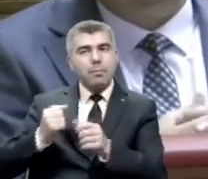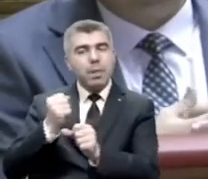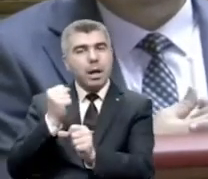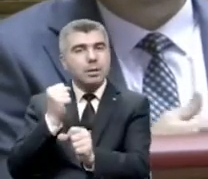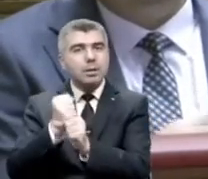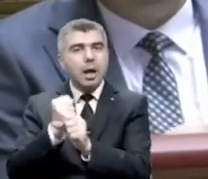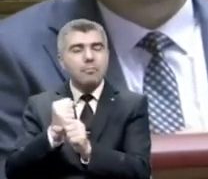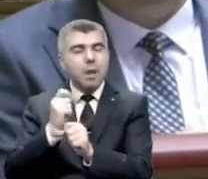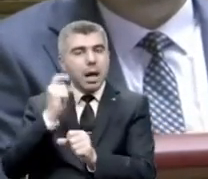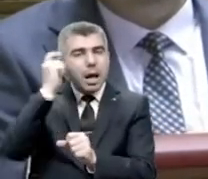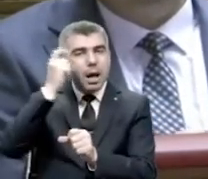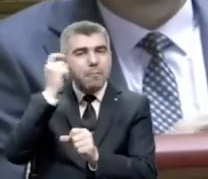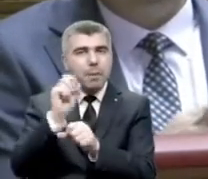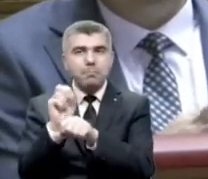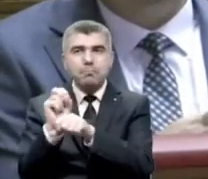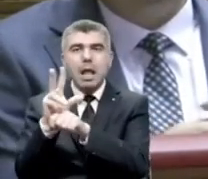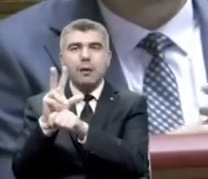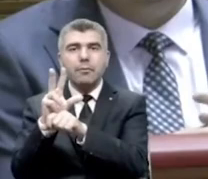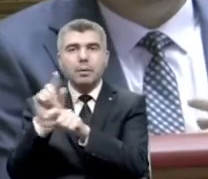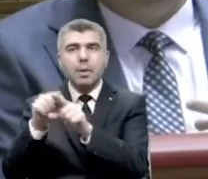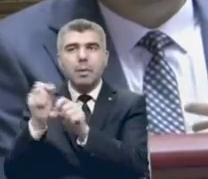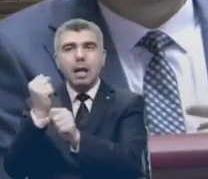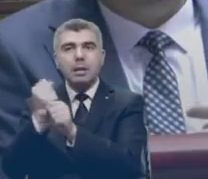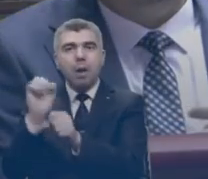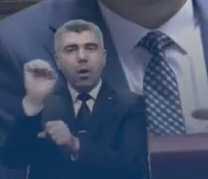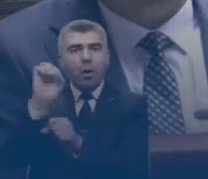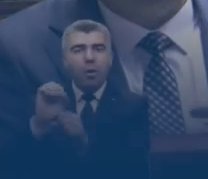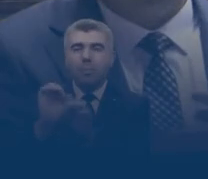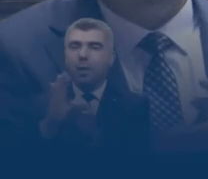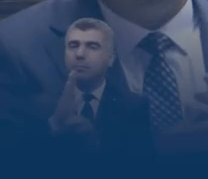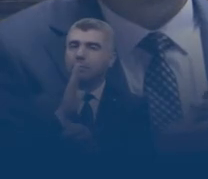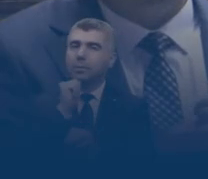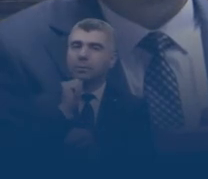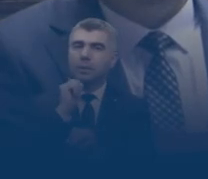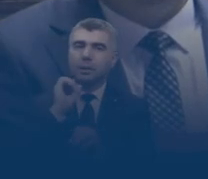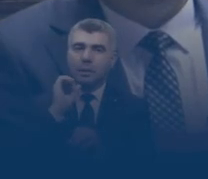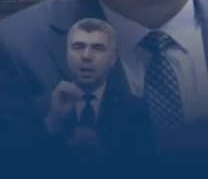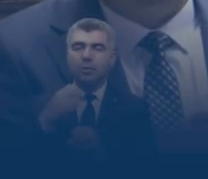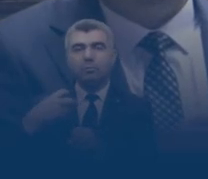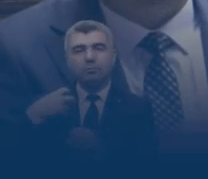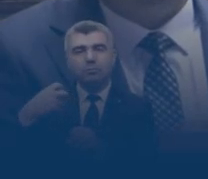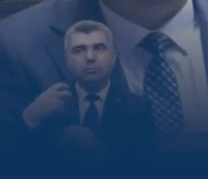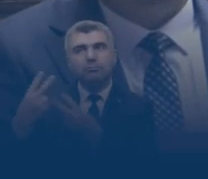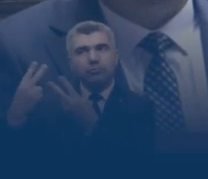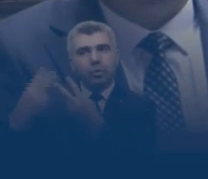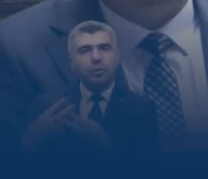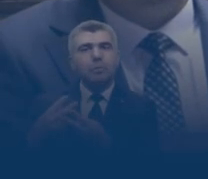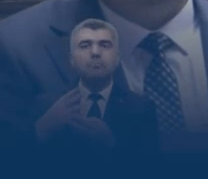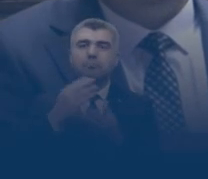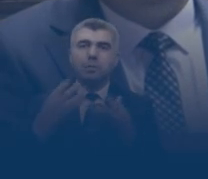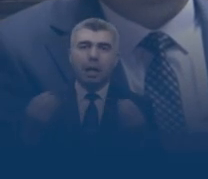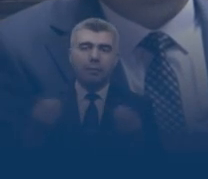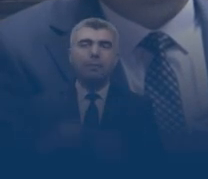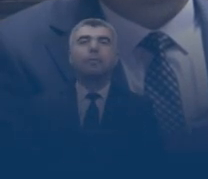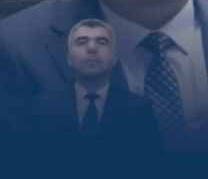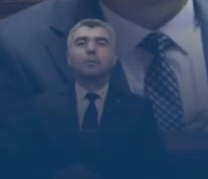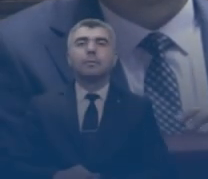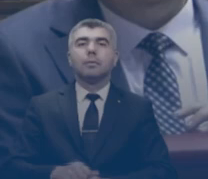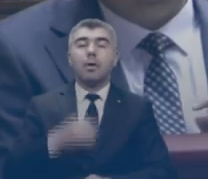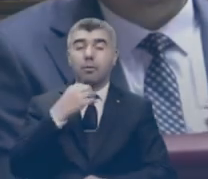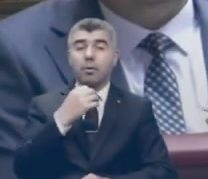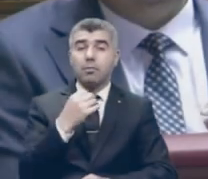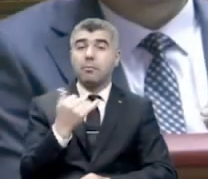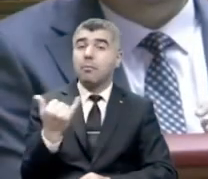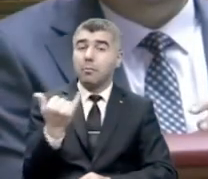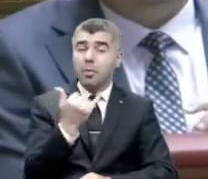وما غاديش يفكروا في الهجره كاع، والمستثمرين غيتوفدوا بكثره. وزيد السيد الوزير، راعب وعار